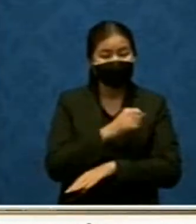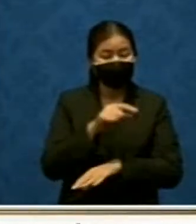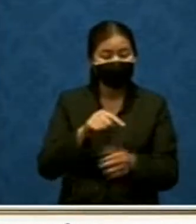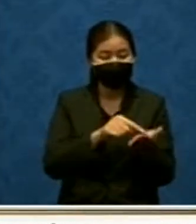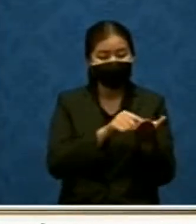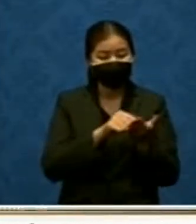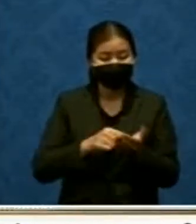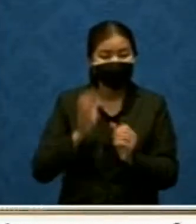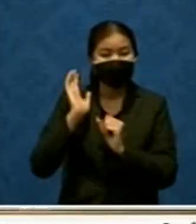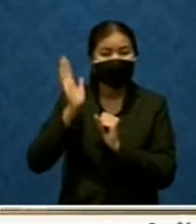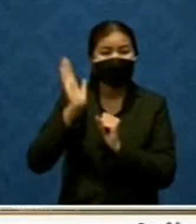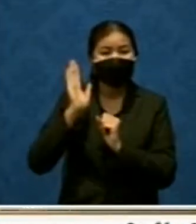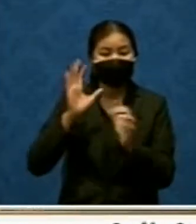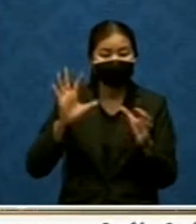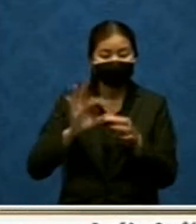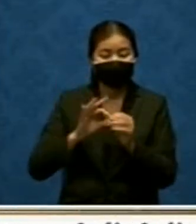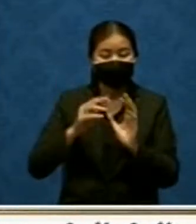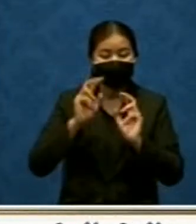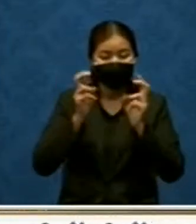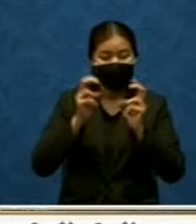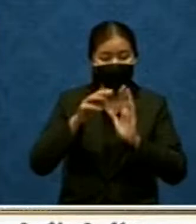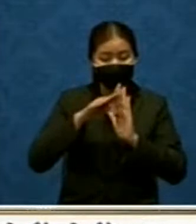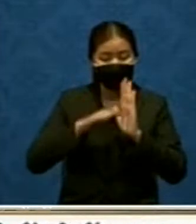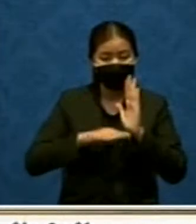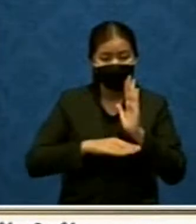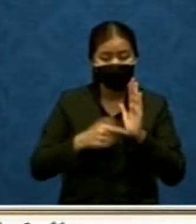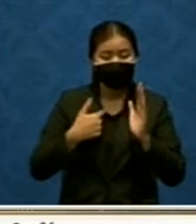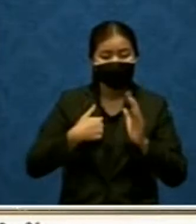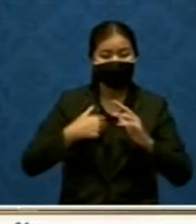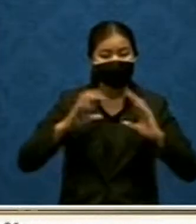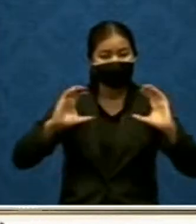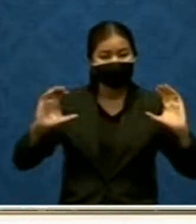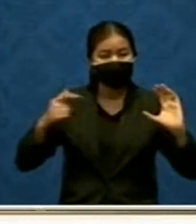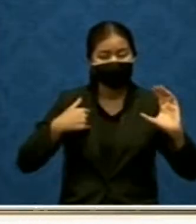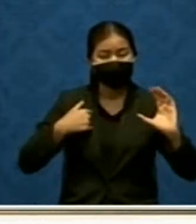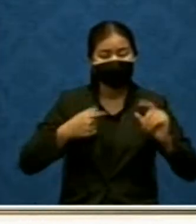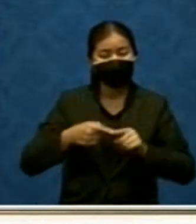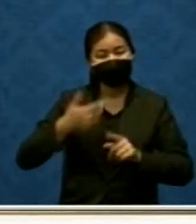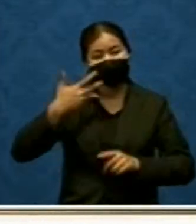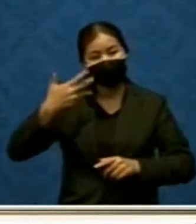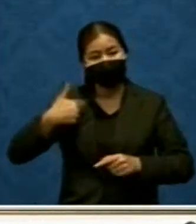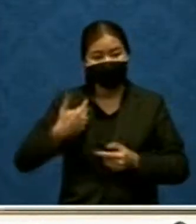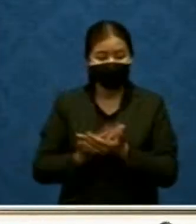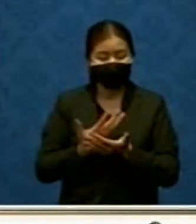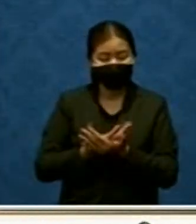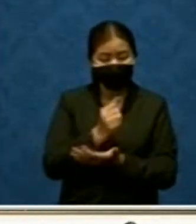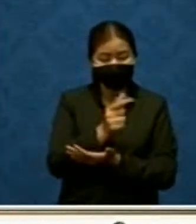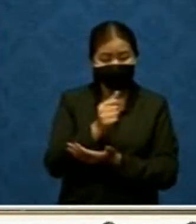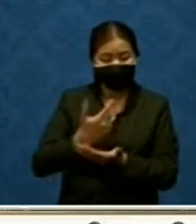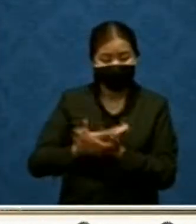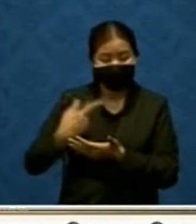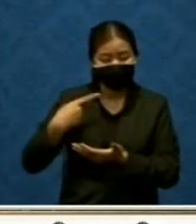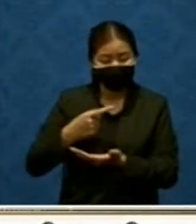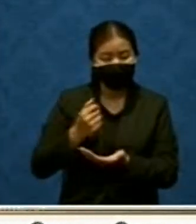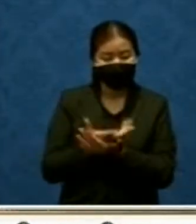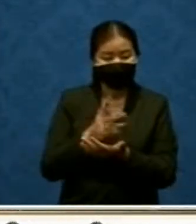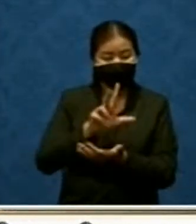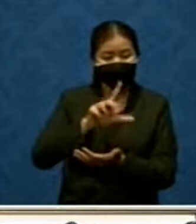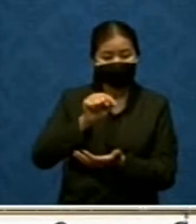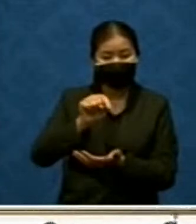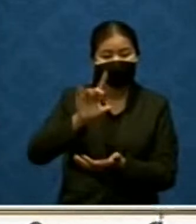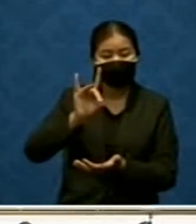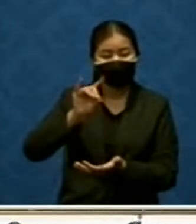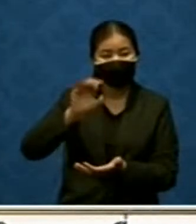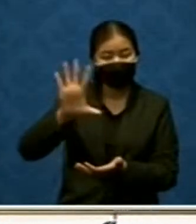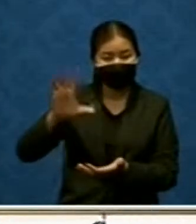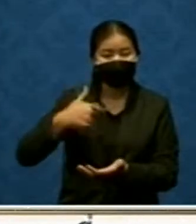ให้ช่วยชี้แจงในหายปเด็นที่รัฐบาล โอวดสภพคุณว่าใช้งบประมาณ 3.185 ล้านล้านบาท